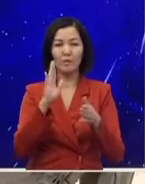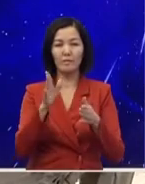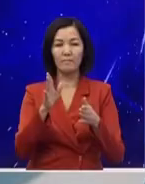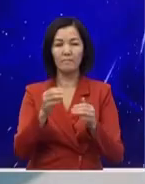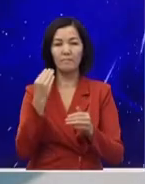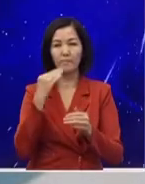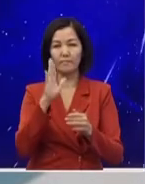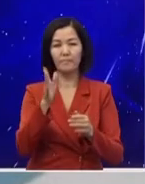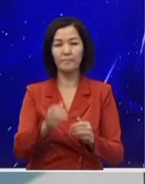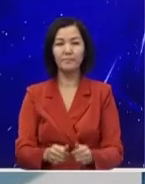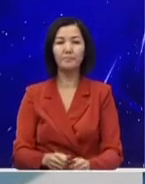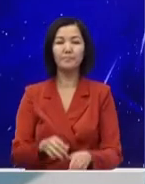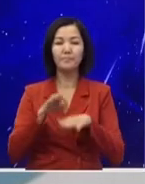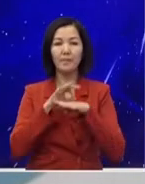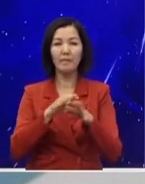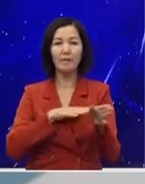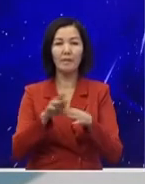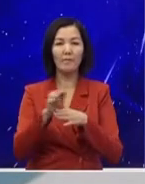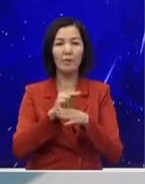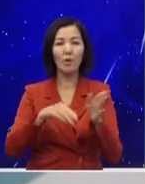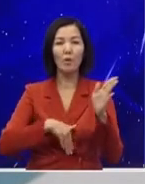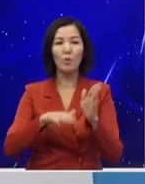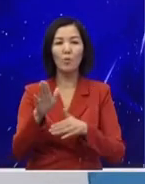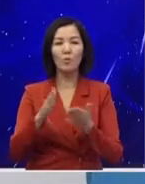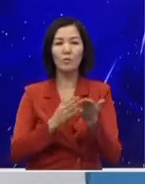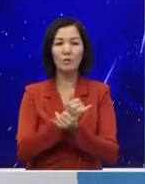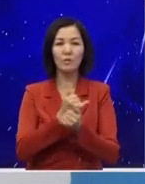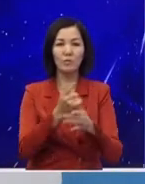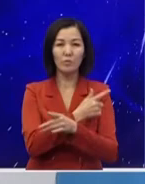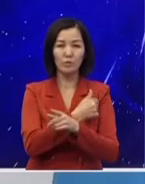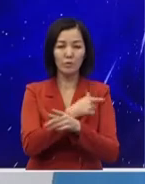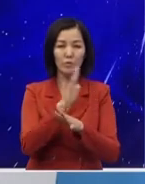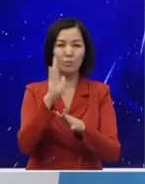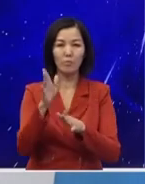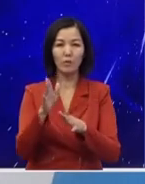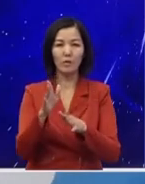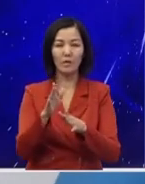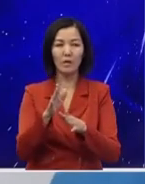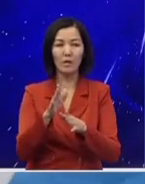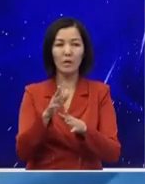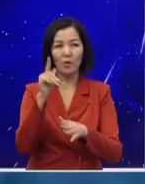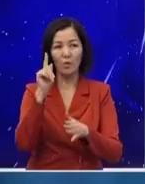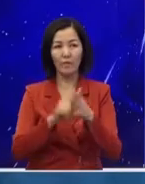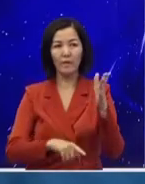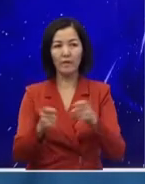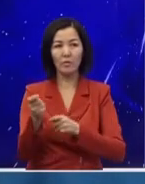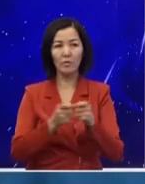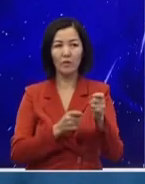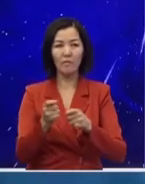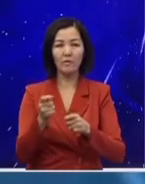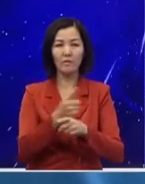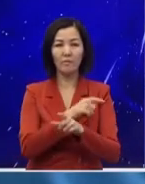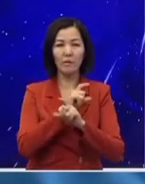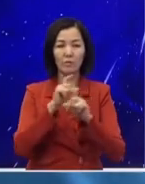качеством. После проведения капитального ремонта улучшится качество оказания медицинских услуг и подход к работе, уверено руководство